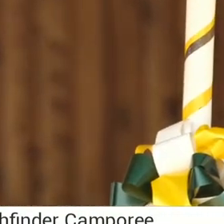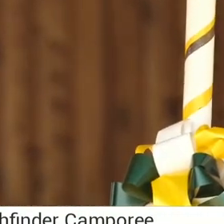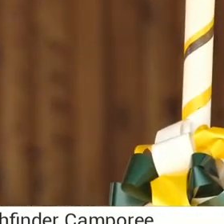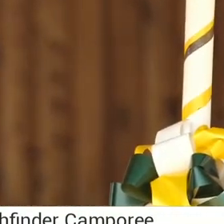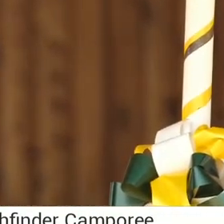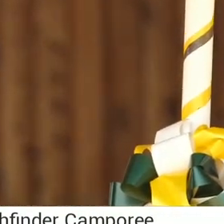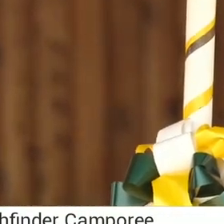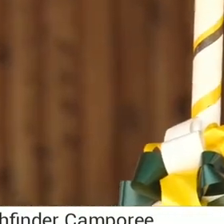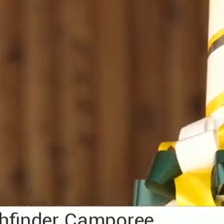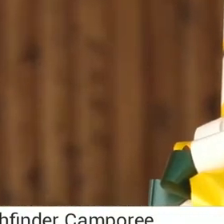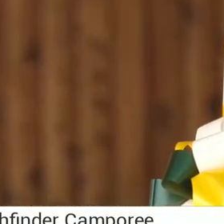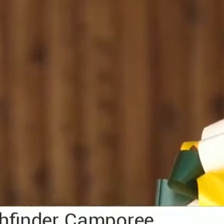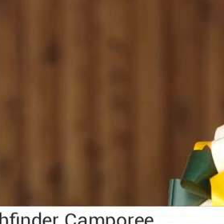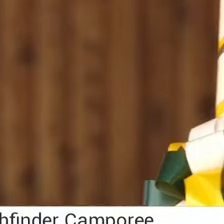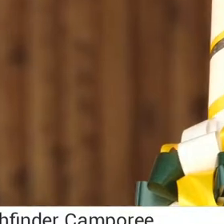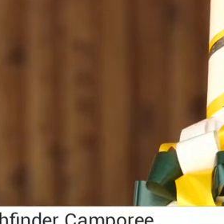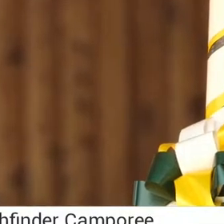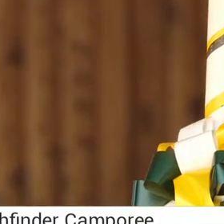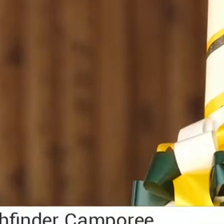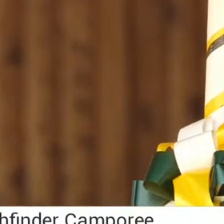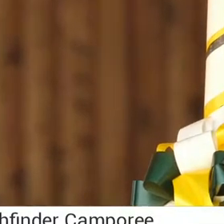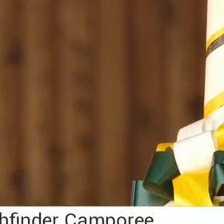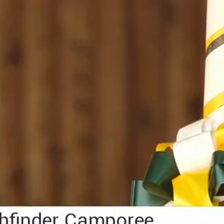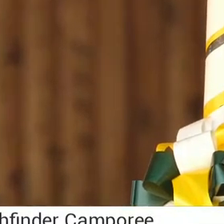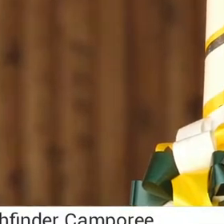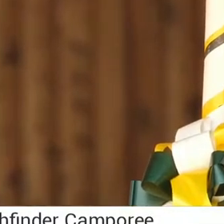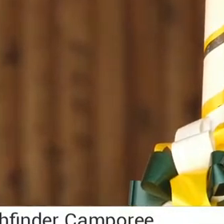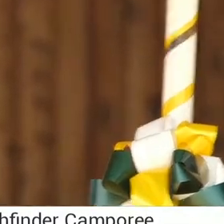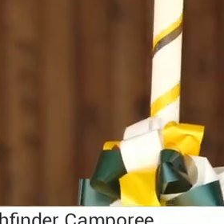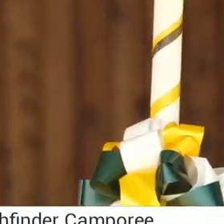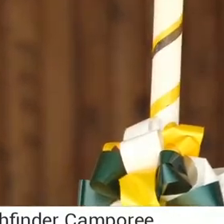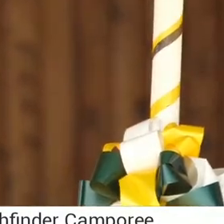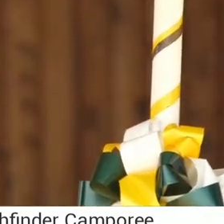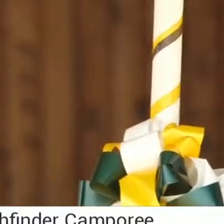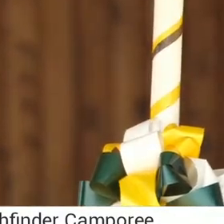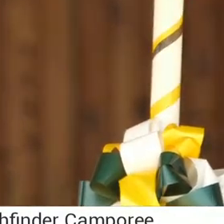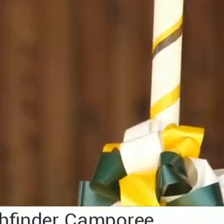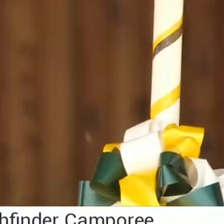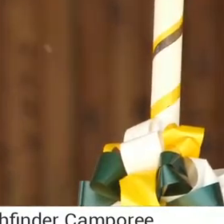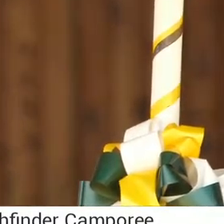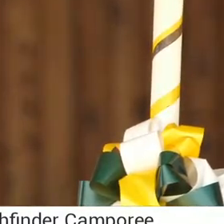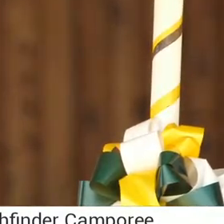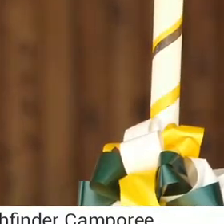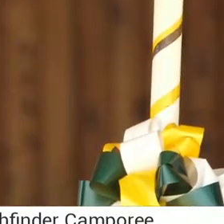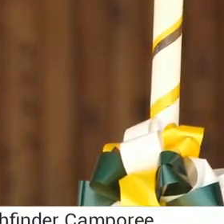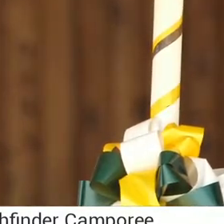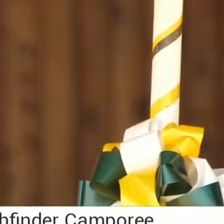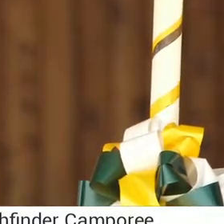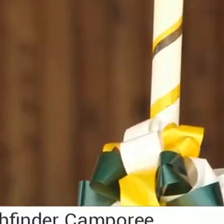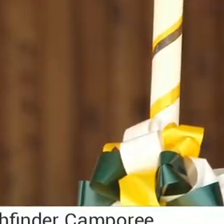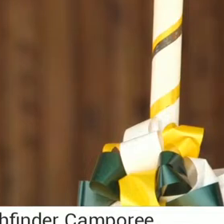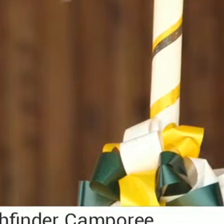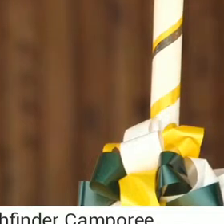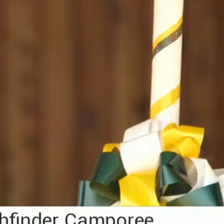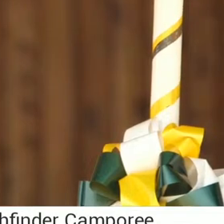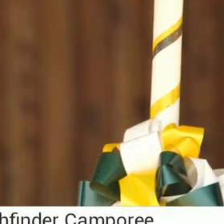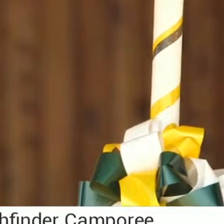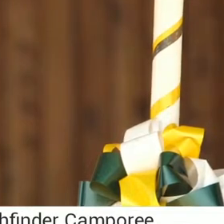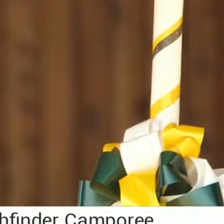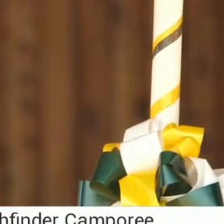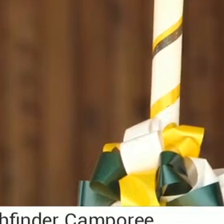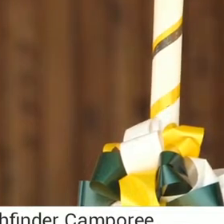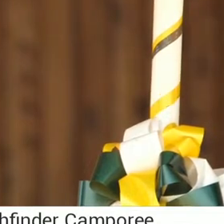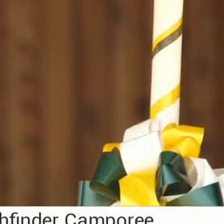nyumbani kupitia mfumo wa CFMS. Olesos Hills, mwalimu tayari ako chukwani